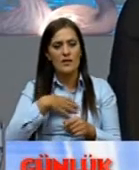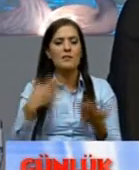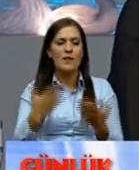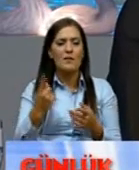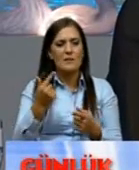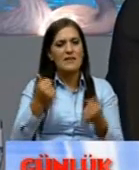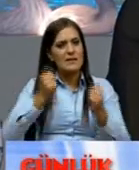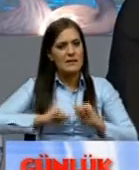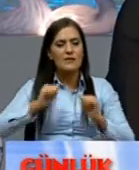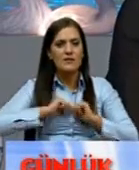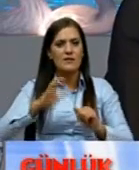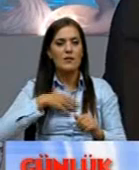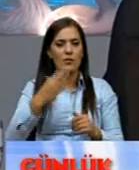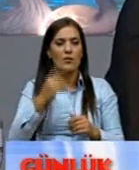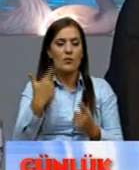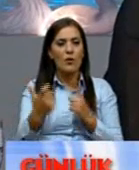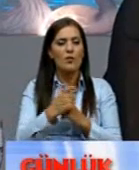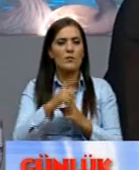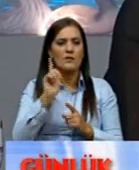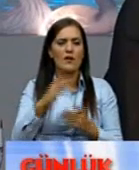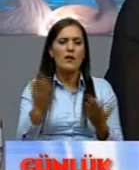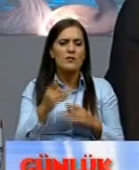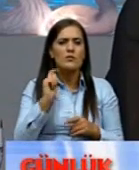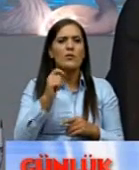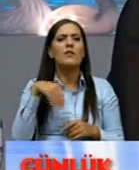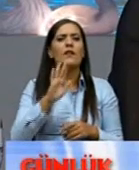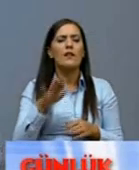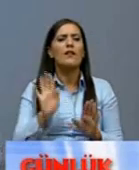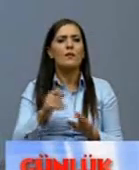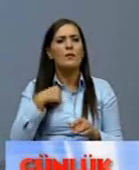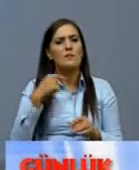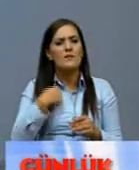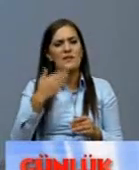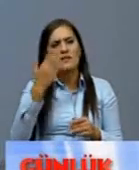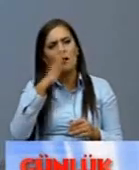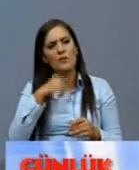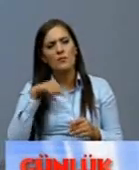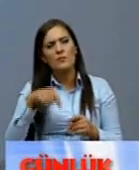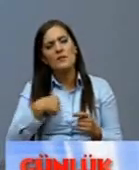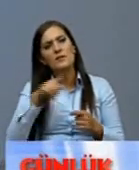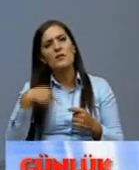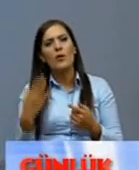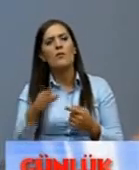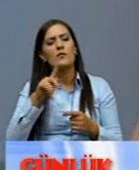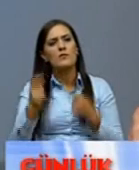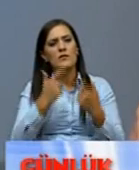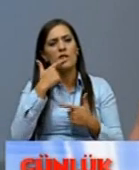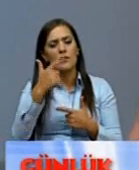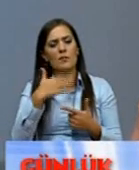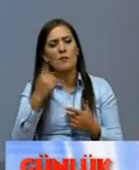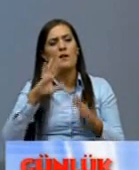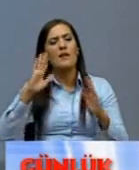miyiz? Evet, çalışarak sahip olabiliriz çünkü korumamız gerekir. Evet, aslında zor değil değil mi? Biz sanki bizde olmaz bu işler diye düşünüyoruz, evet. Ama bir